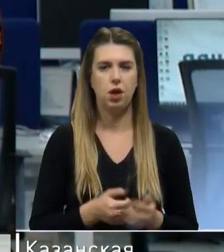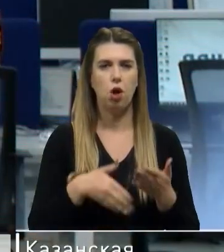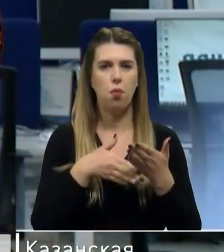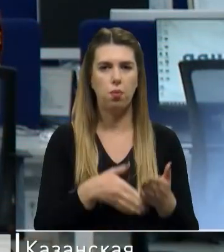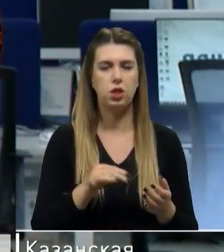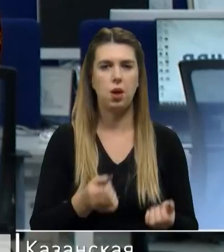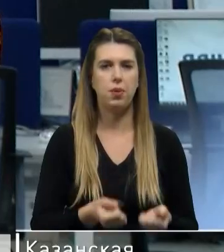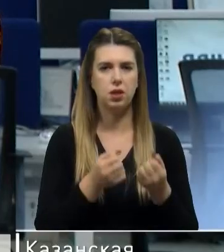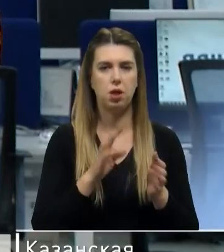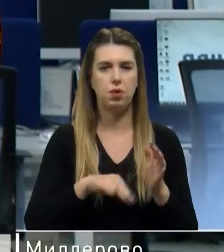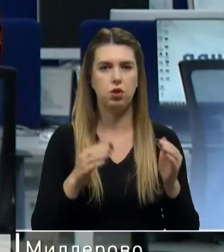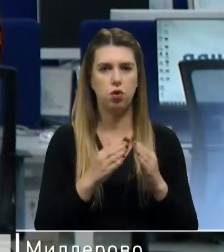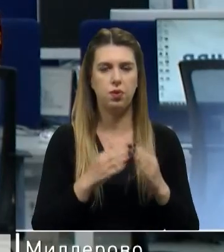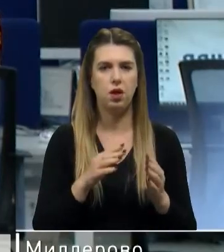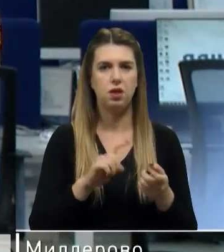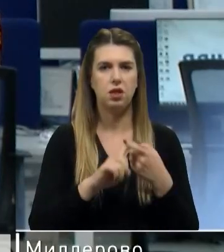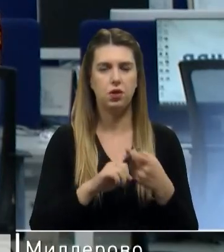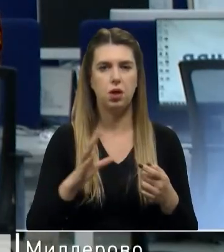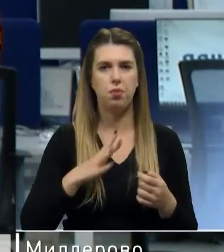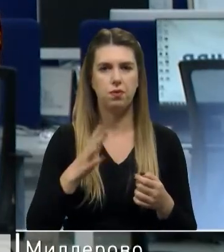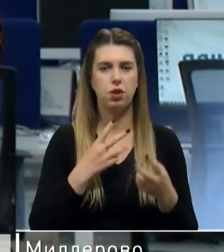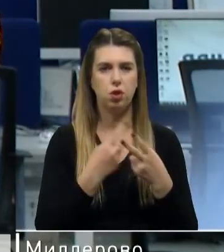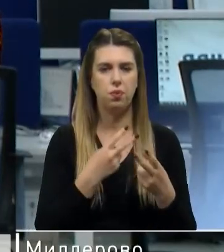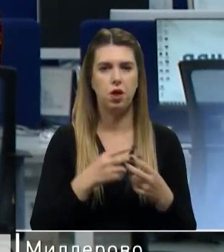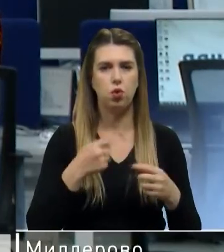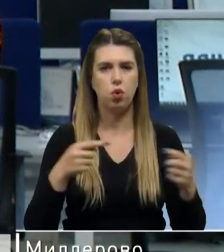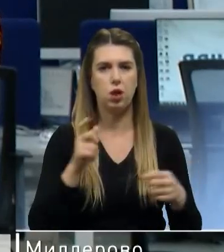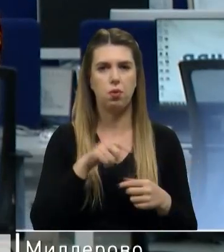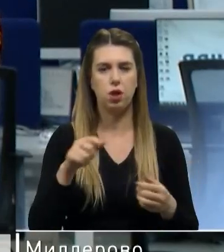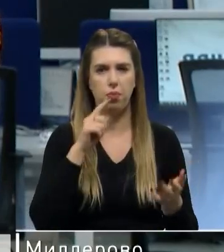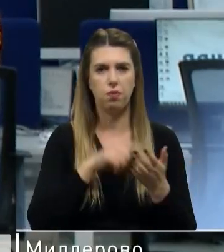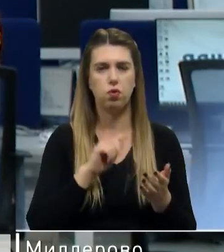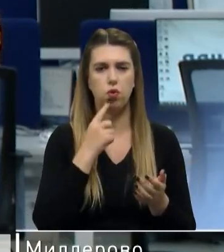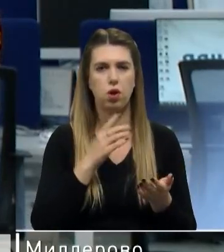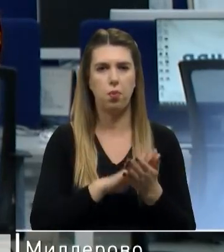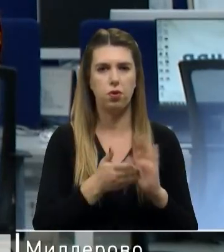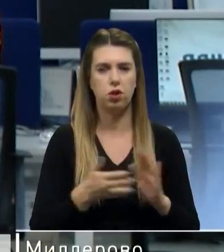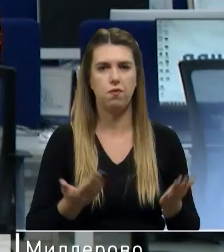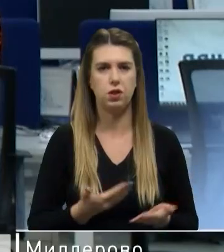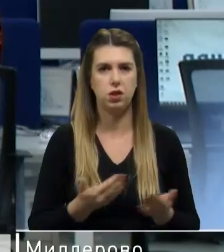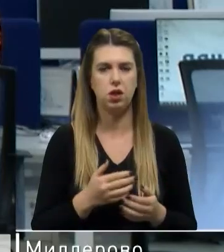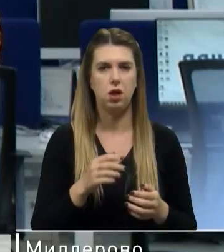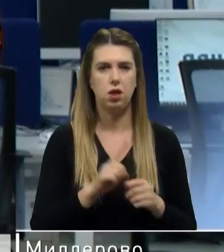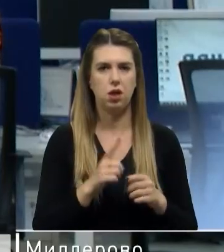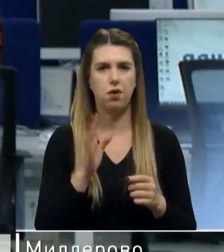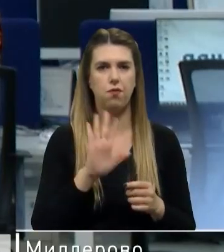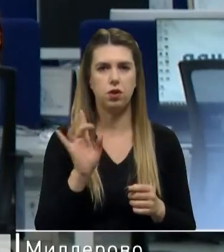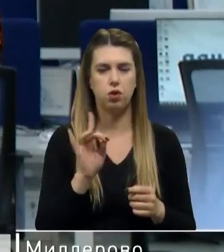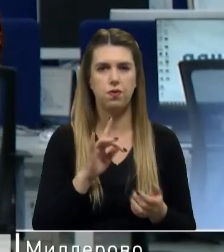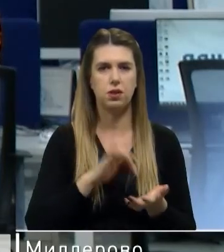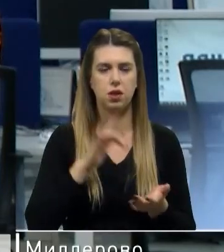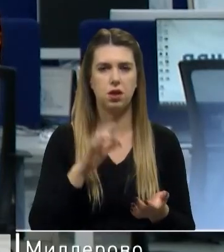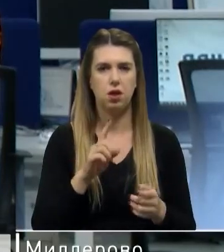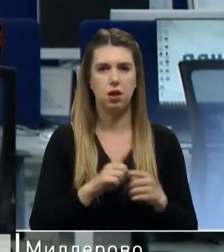Помощь и поддержку бездомным, зависимым, бывшим заключенным и другим людям, попавшим в трудную жизненную ситуацию, оказывают в Ростовском